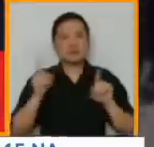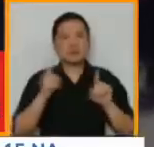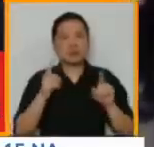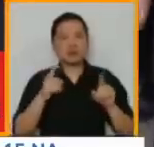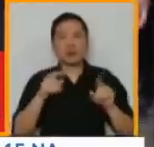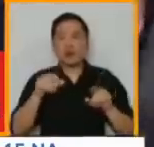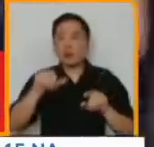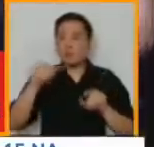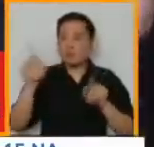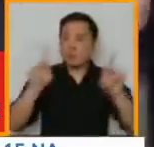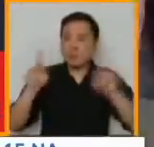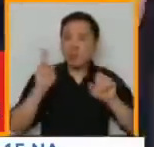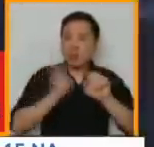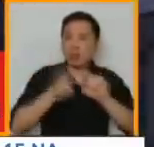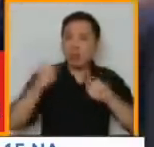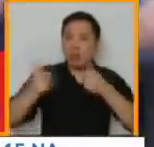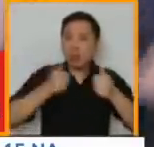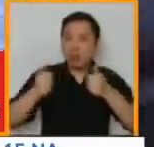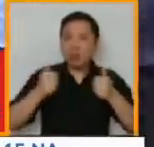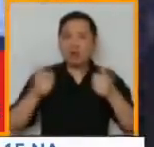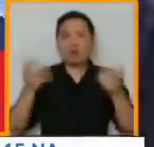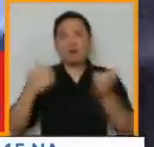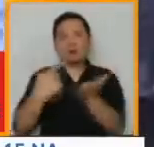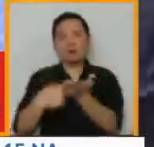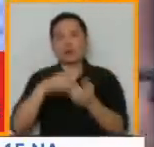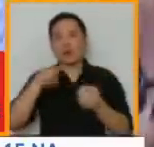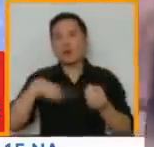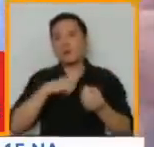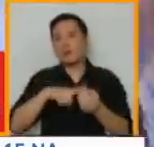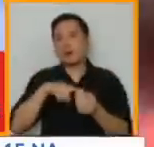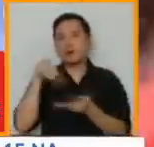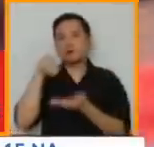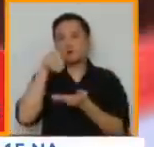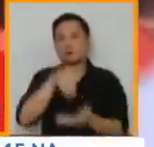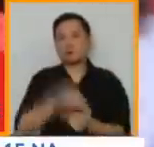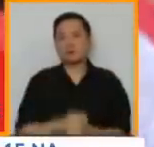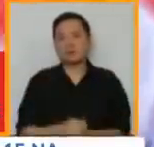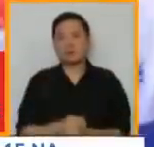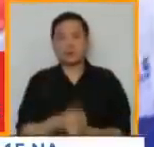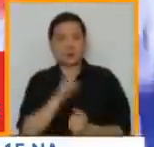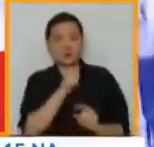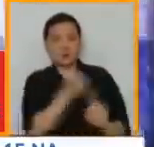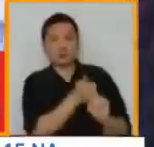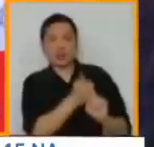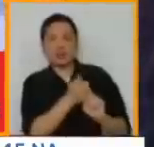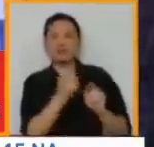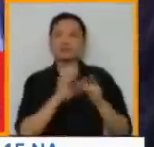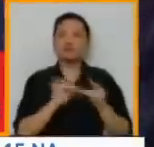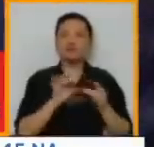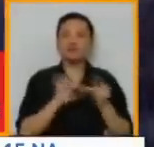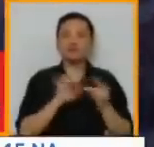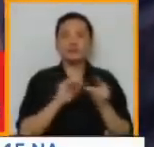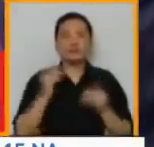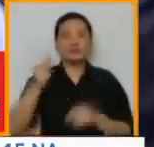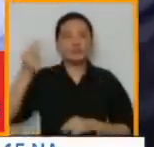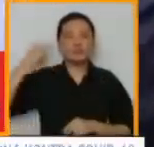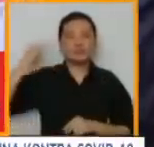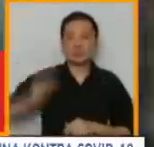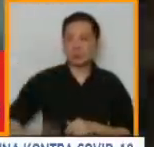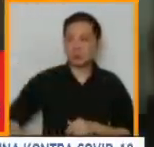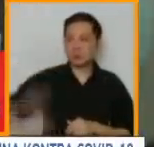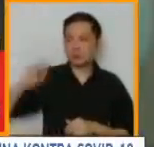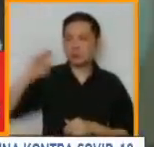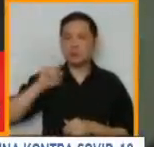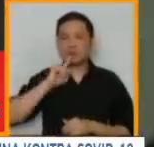ang kanilang kayamanan sa mahihirap. Galing daw sa sarili niyang bulsa ang ipinamimigay niya at walang ginamit na pondo ng gobyerno. Sabi ni